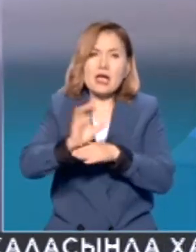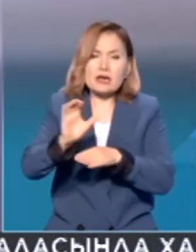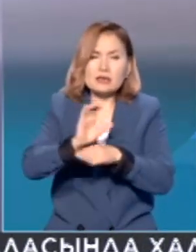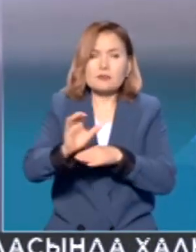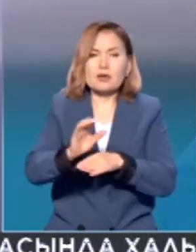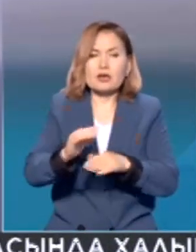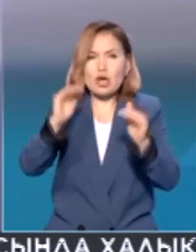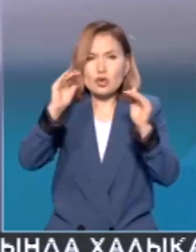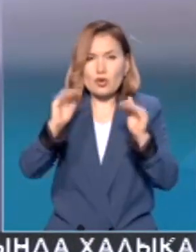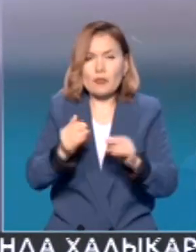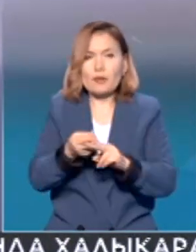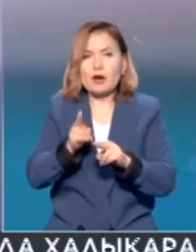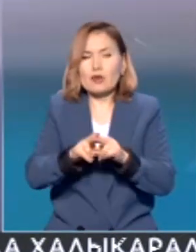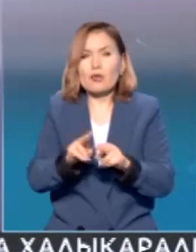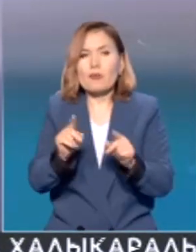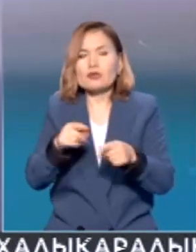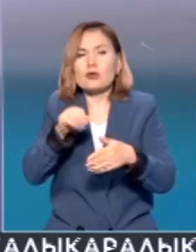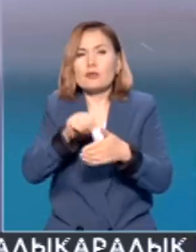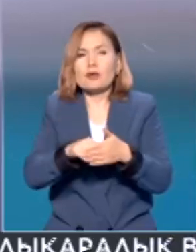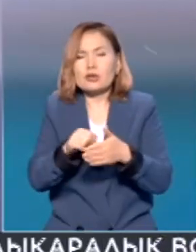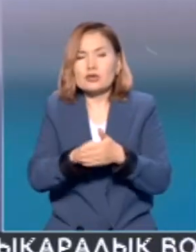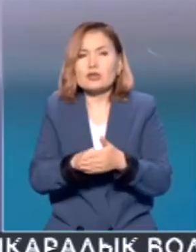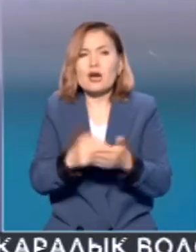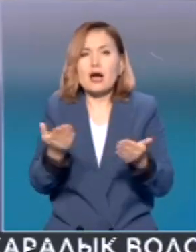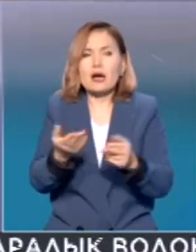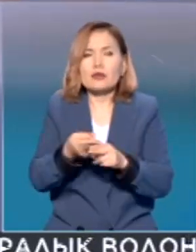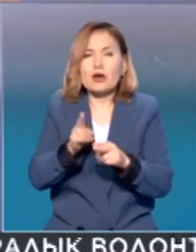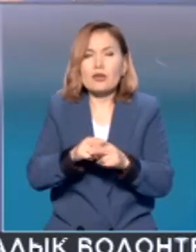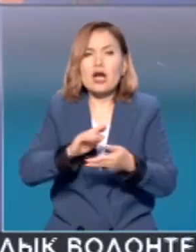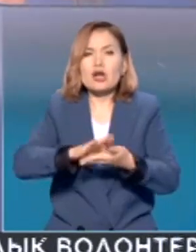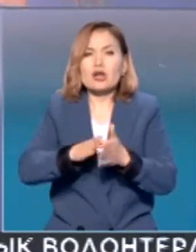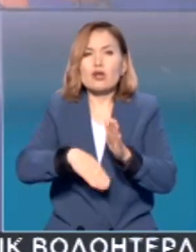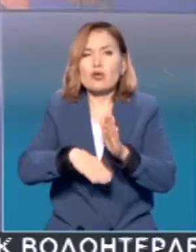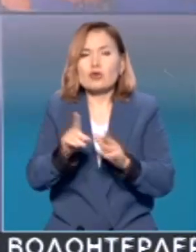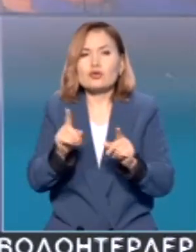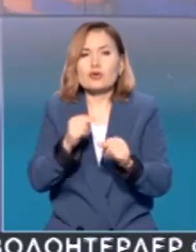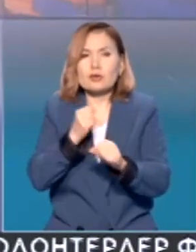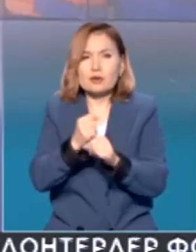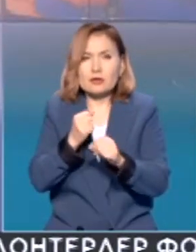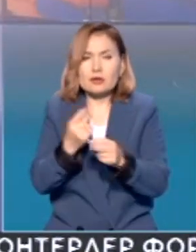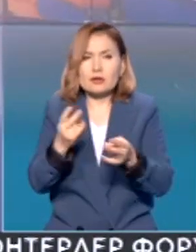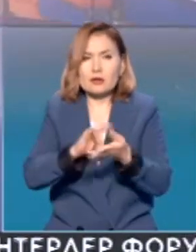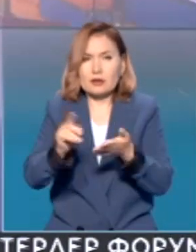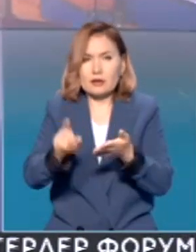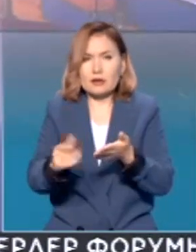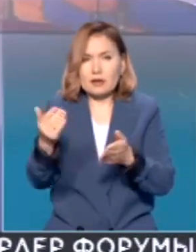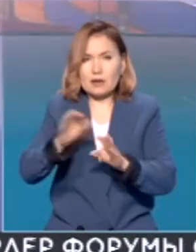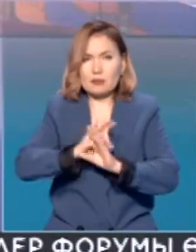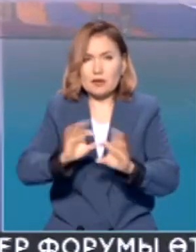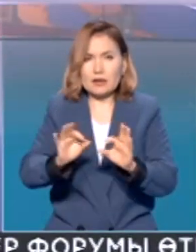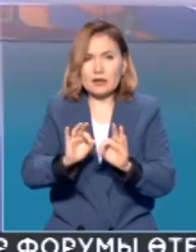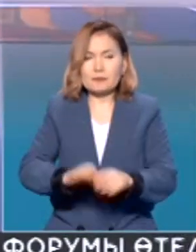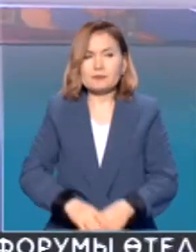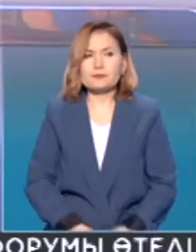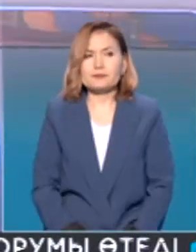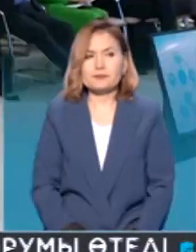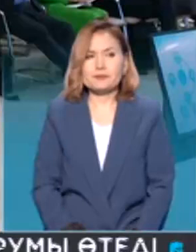Бұл тенденция немен байланысты? Жағдайды оңалту үшін не істеу керек? Әріптесім Серік Селеубайұлы тарқатсын.